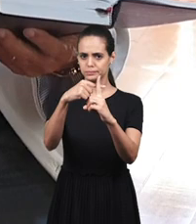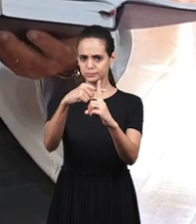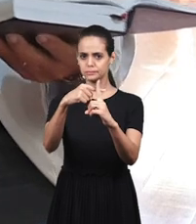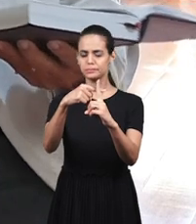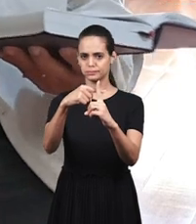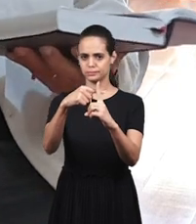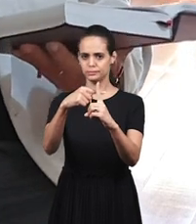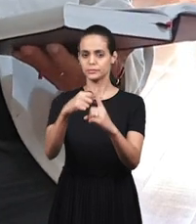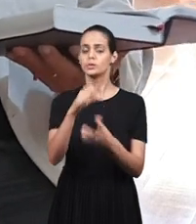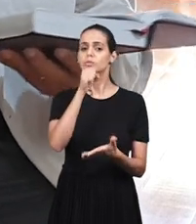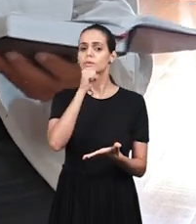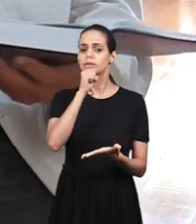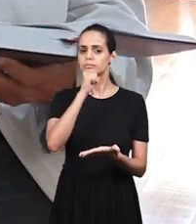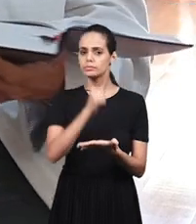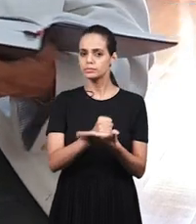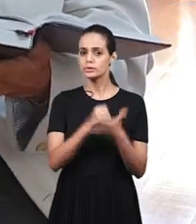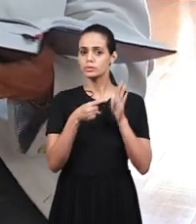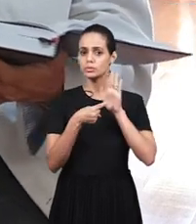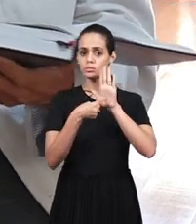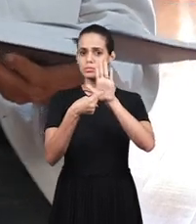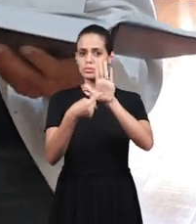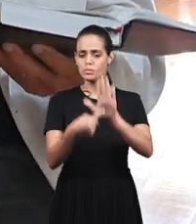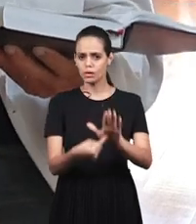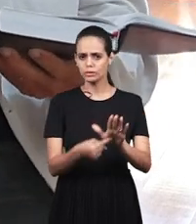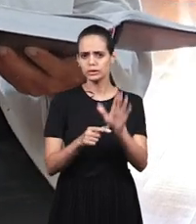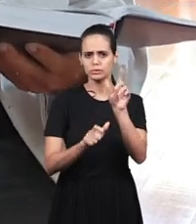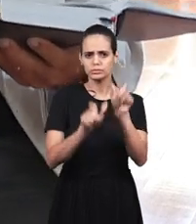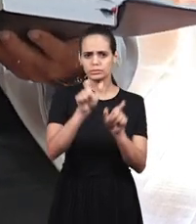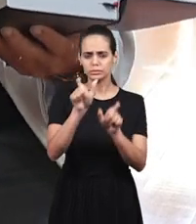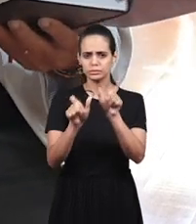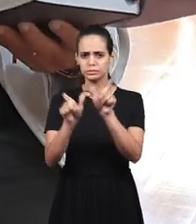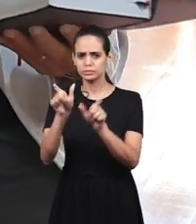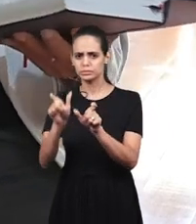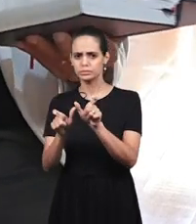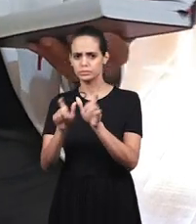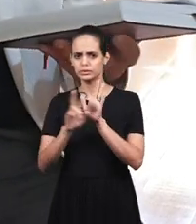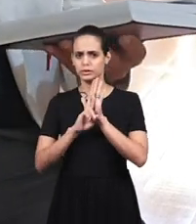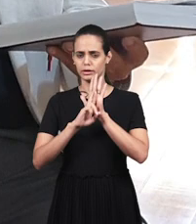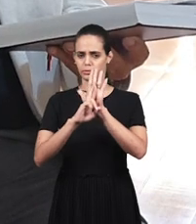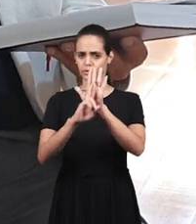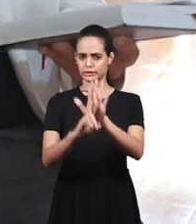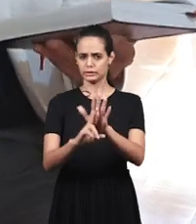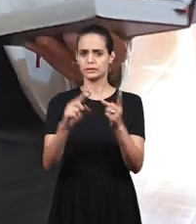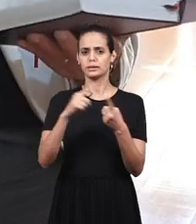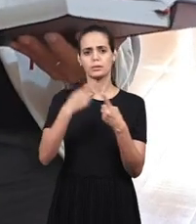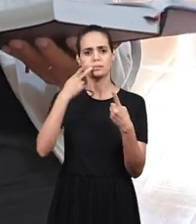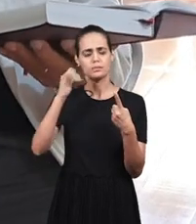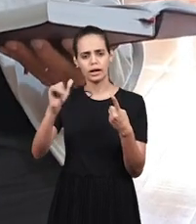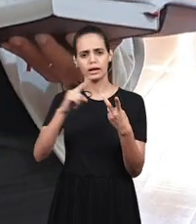И так Он показывает в Ветхом Завете все эти образы, они...